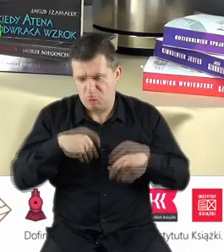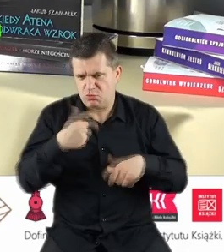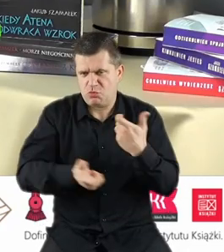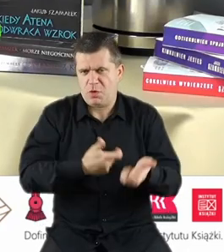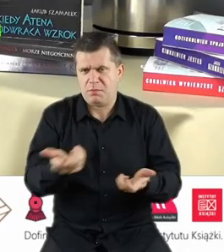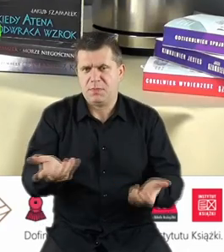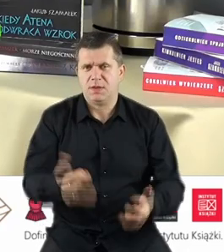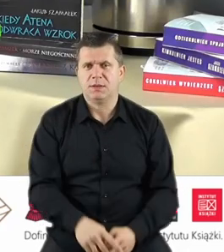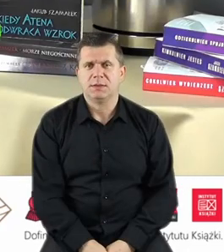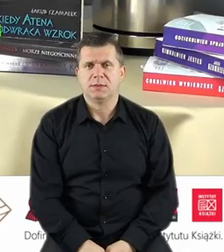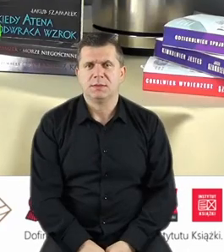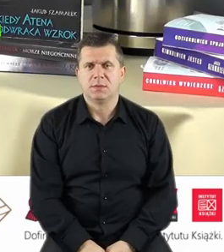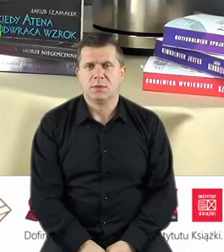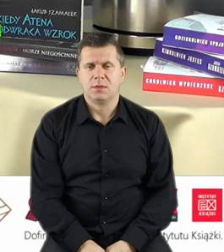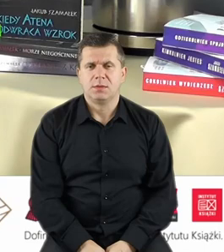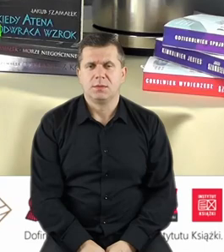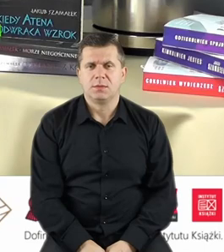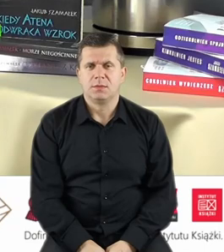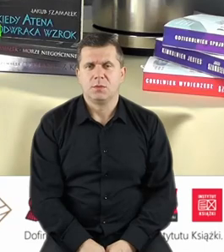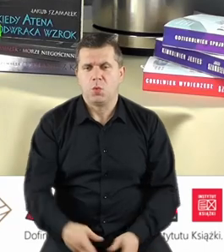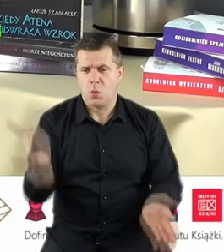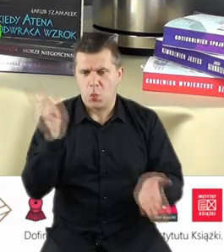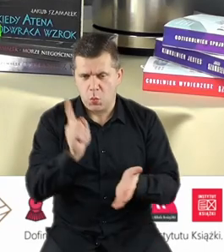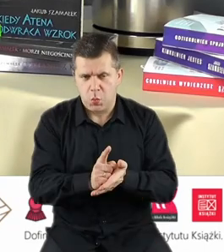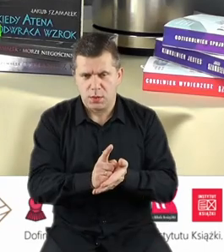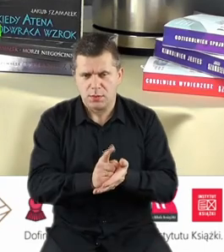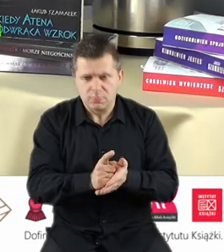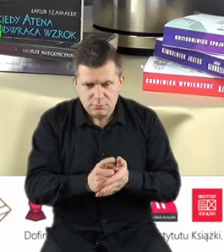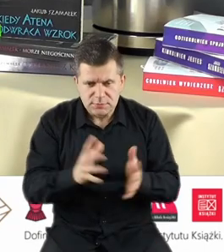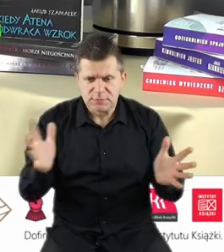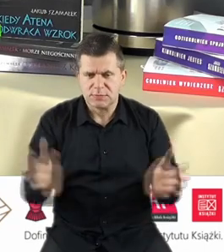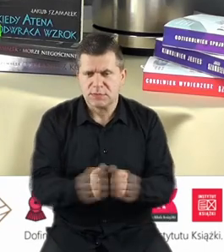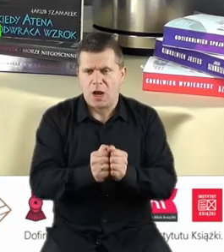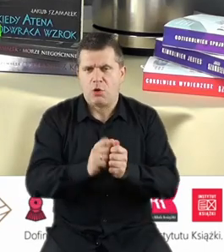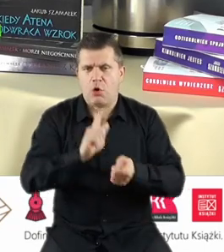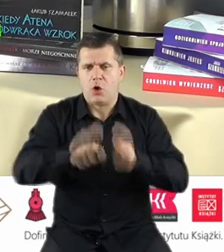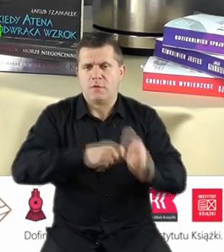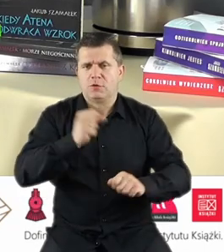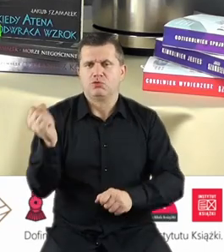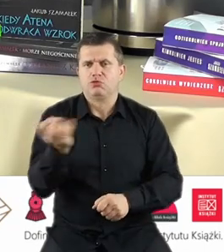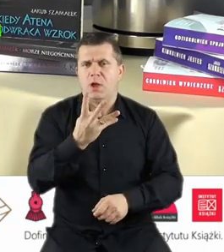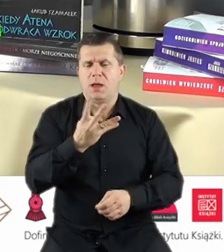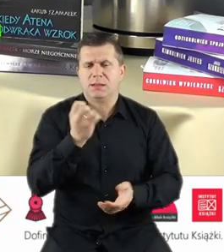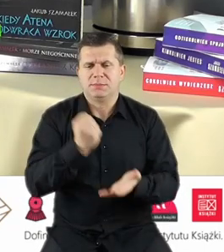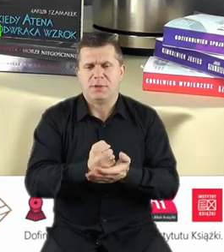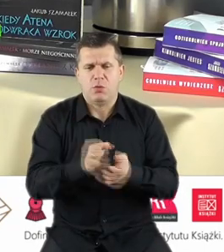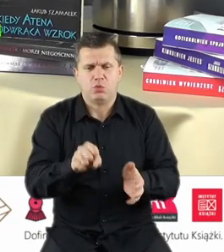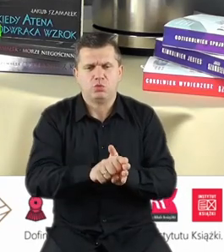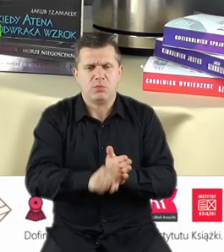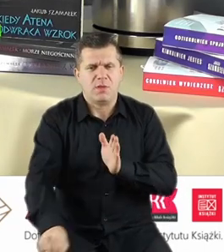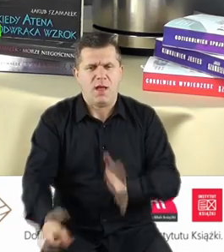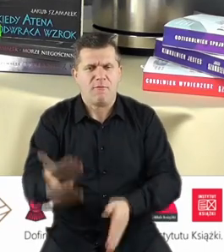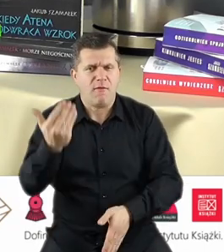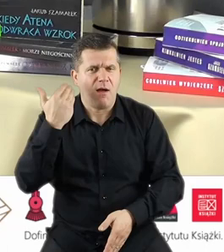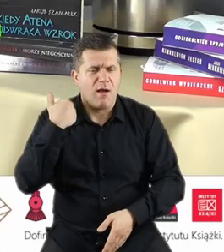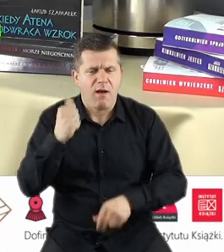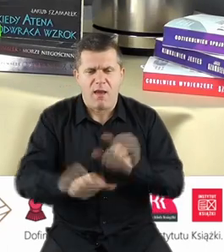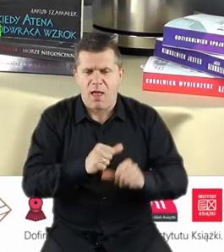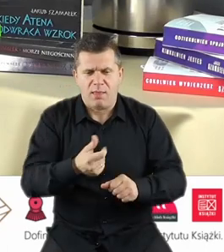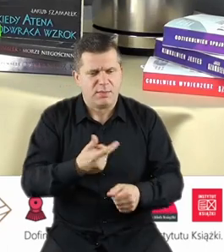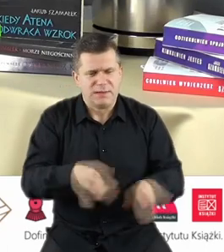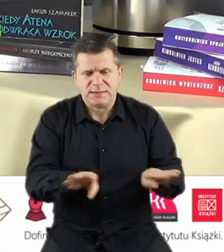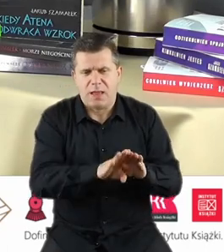internetu, tylko bardzo proste narzędzia. Udało mu się doprowadzić do rozwiązania chyba 4 spraw, które były od lat po prostu zamknięte i uznane